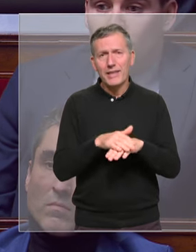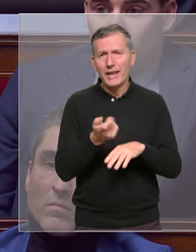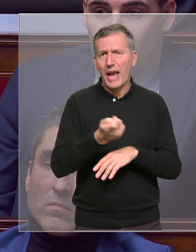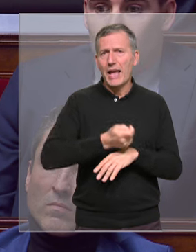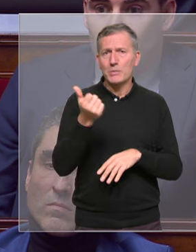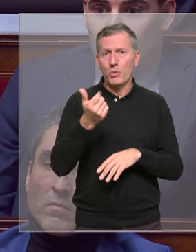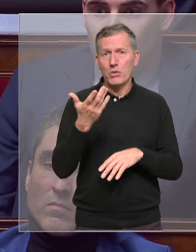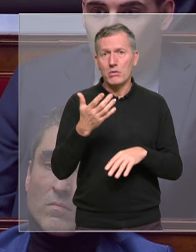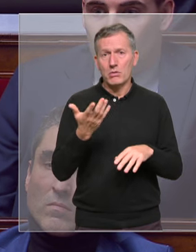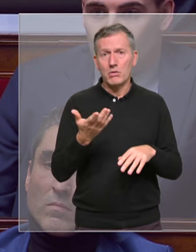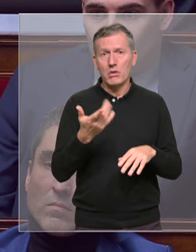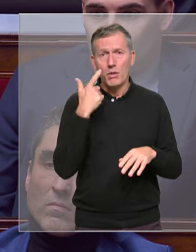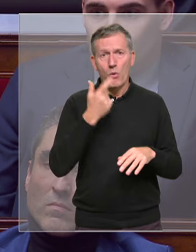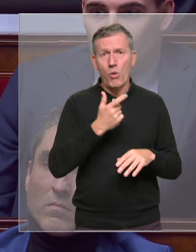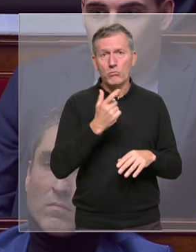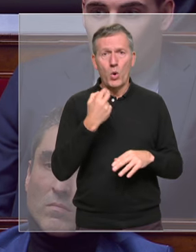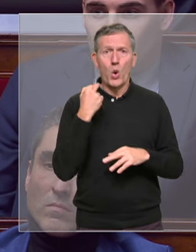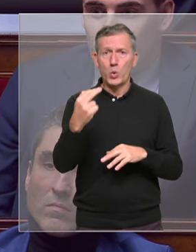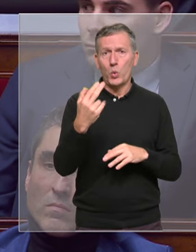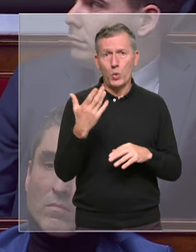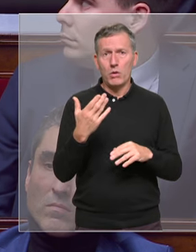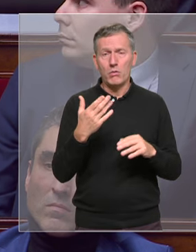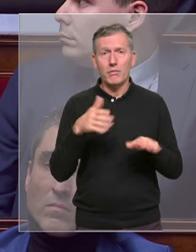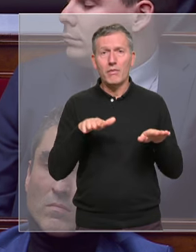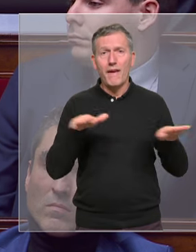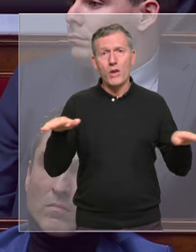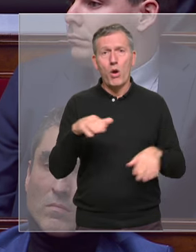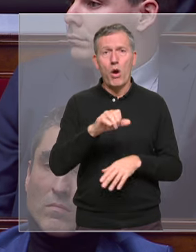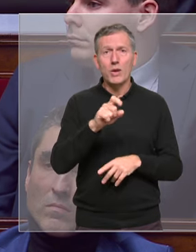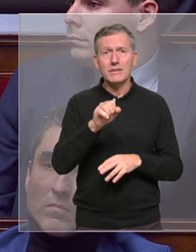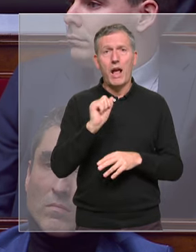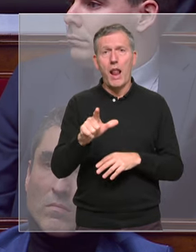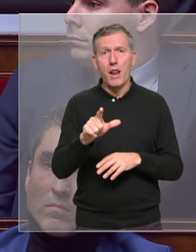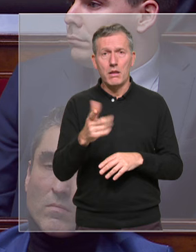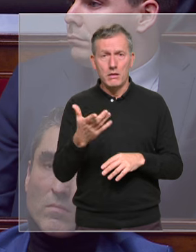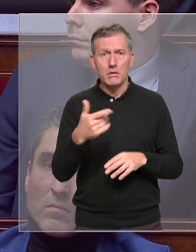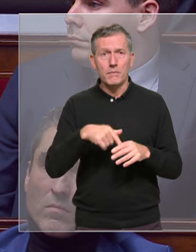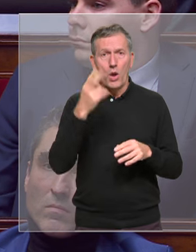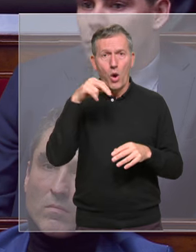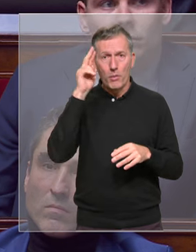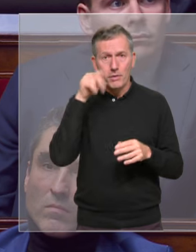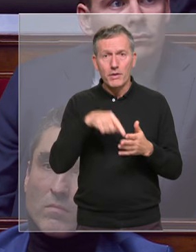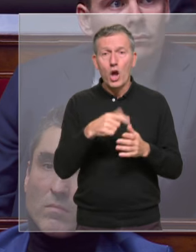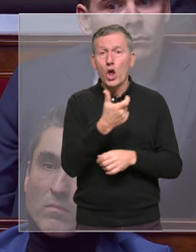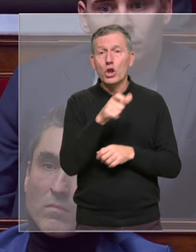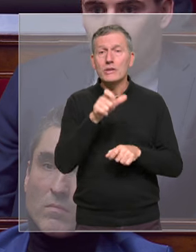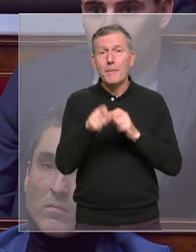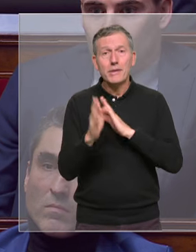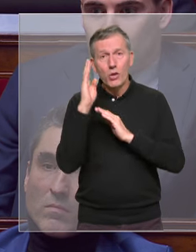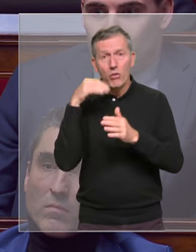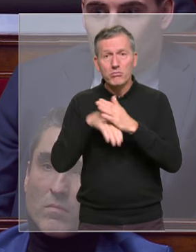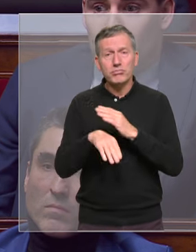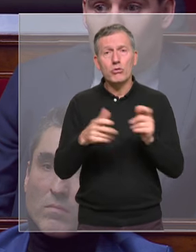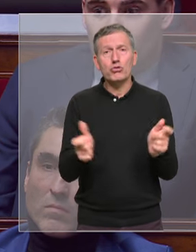sur 777 pour la métropole. 108 sont accueillis dans un lieu affixé, 200 sont déjà hébergés au château historique de Grignon, dans